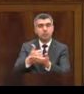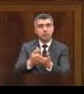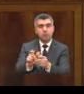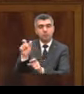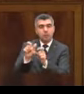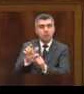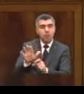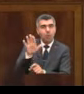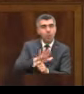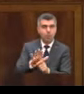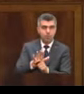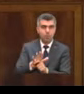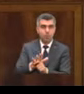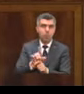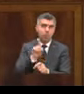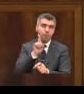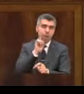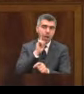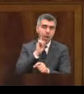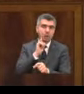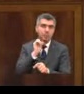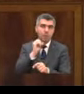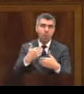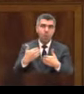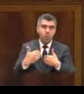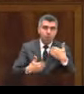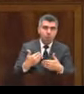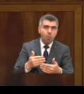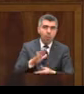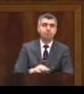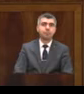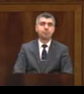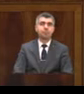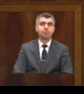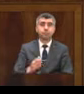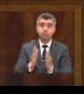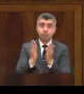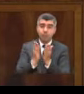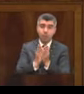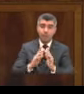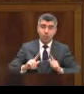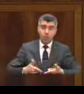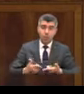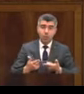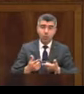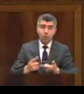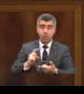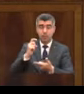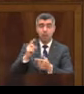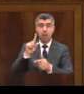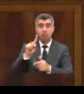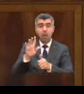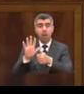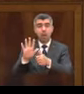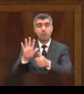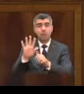والذي يقدم خدمات مهمة جدا للأشخاص في وضعية إعاقة، أتوقف عند التمدرس اللي اليوم وصلنا في المنحة 165 مليون